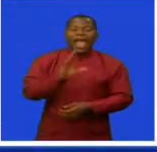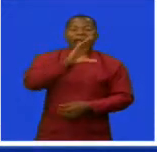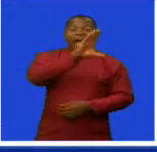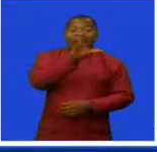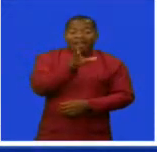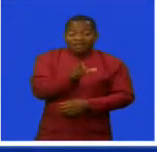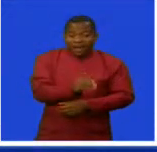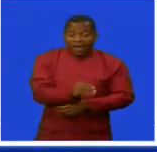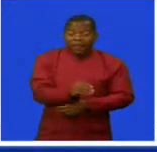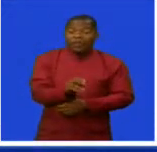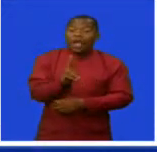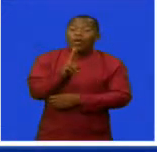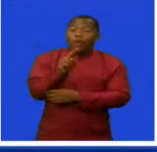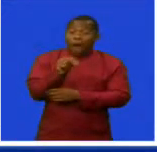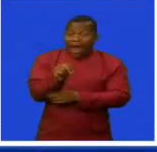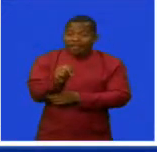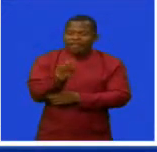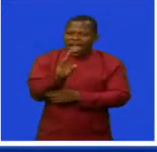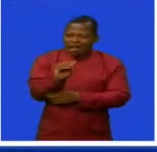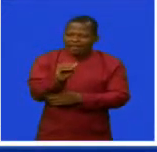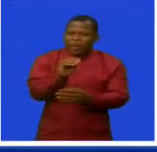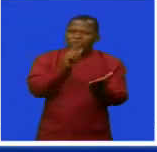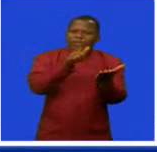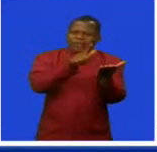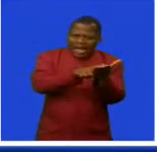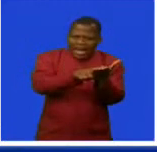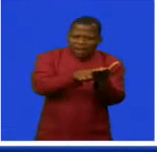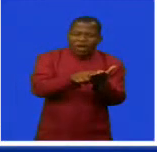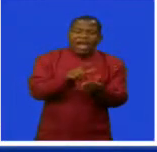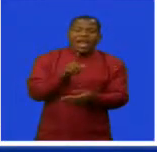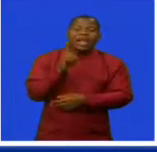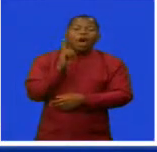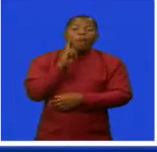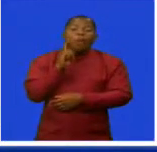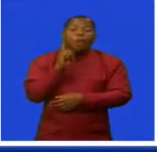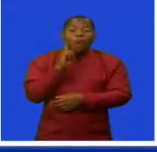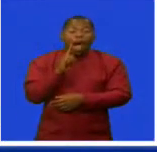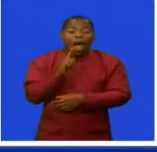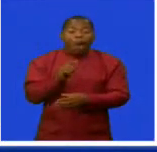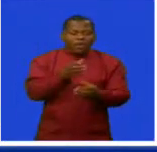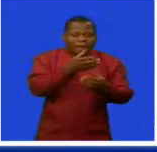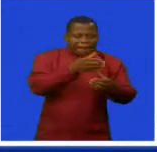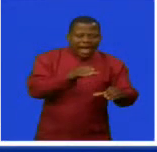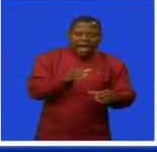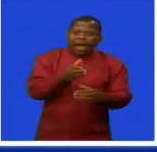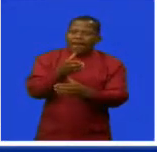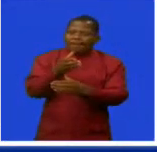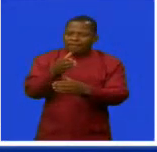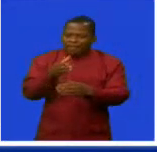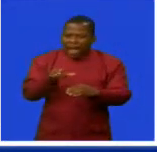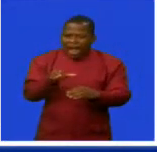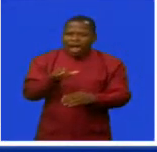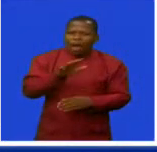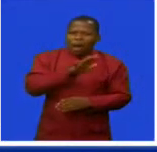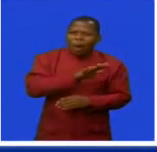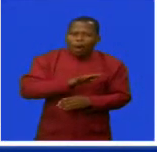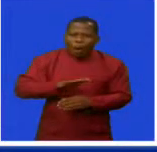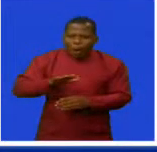yakhona emaprotocol ukuthi agadze ukuthi bonke emave la kayingcenye yale African